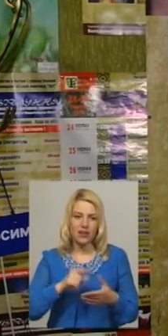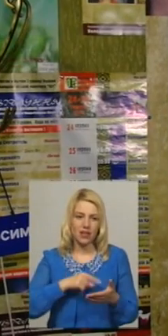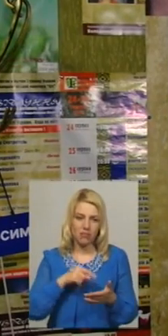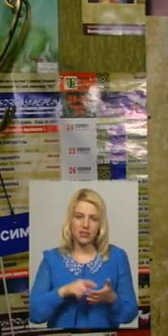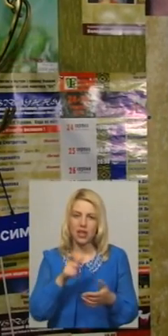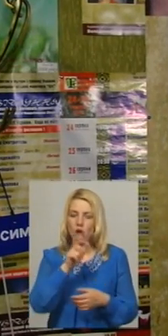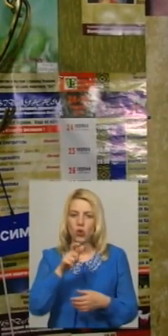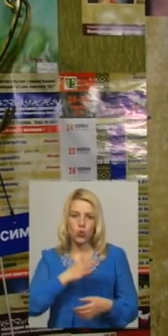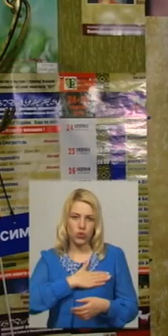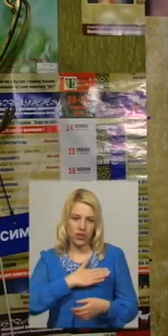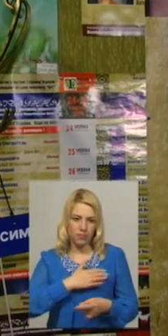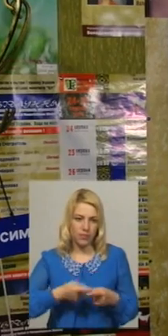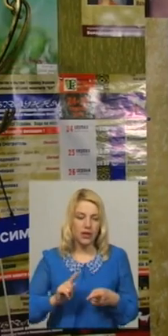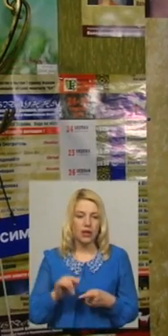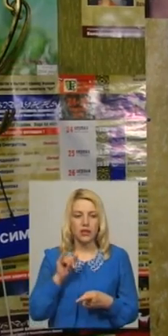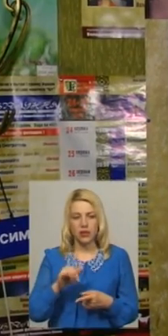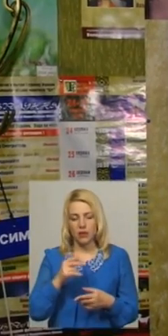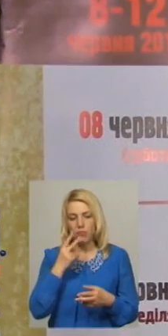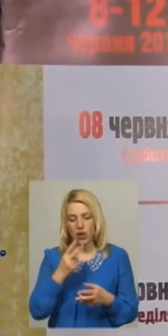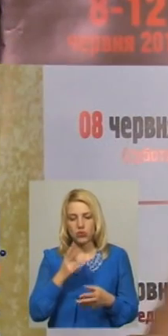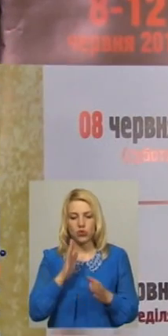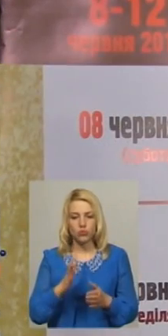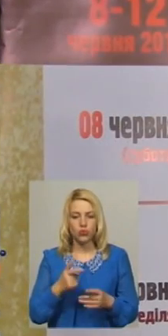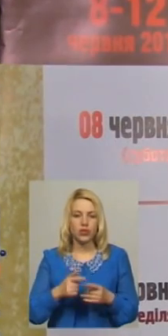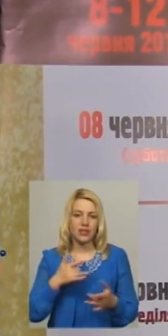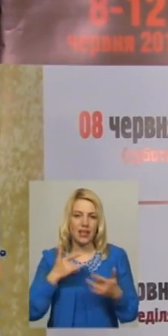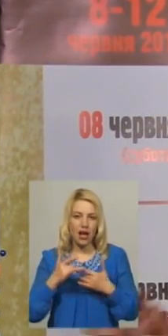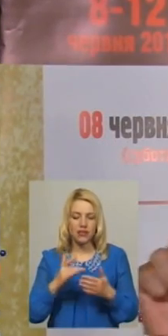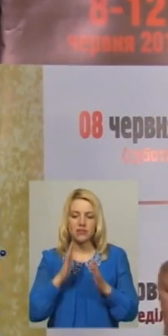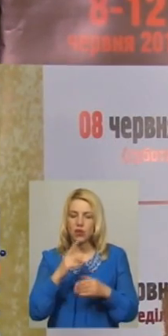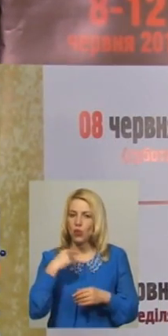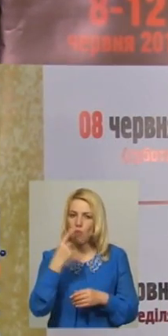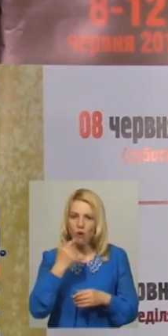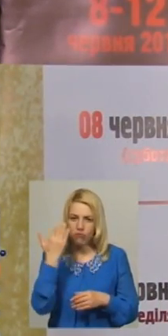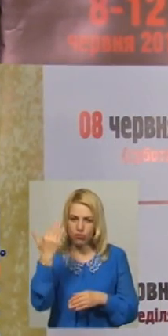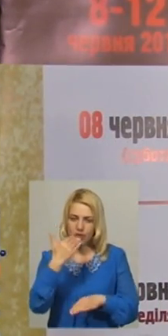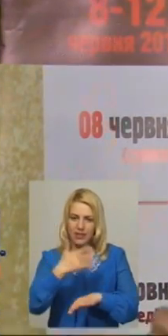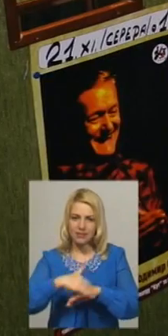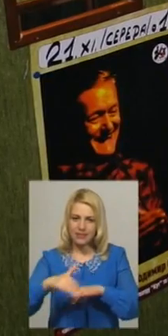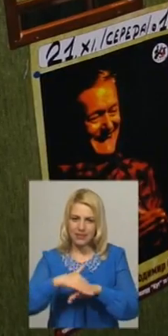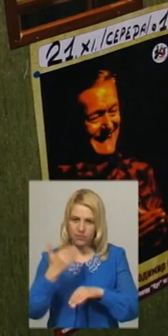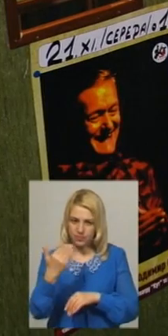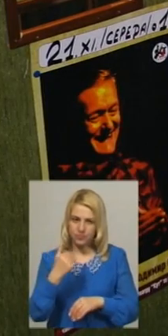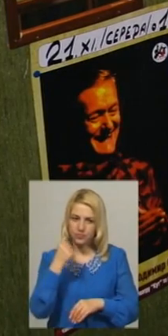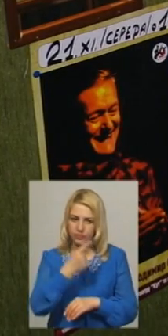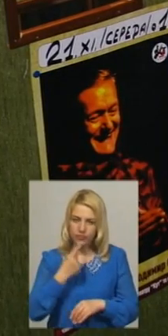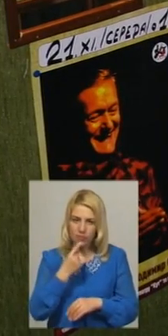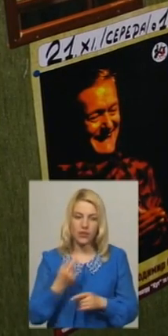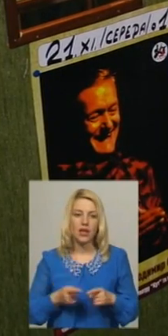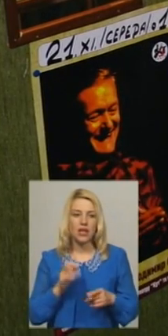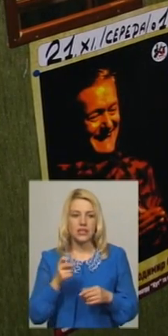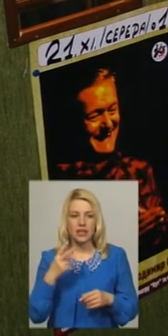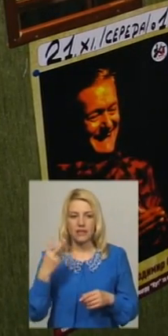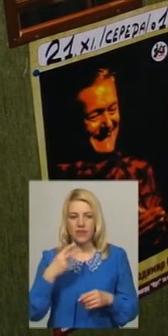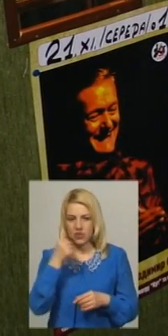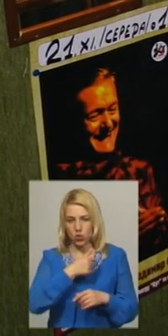цього фестивалю – моновистави показуватимуть мовами оригіналу. За словами директора Хмельницького монотеатру «Кут» Володимира Смотрителя, за 20